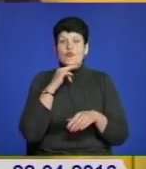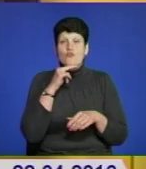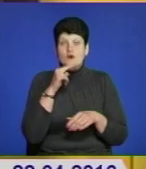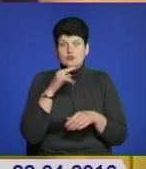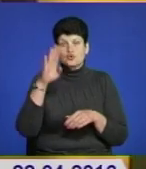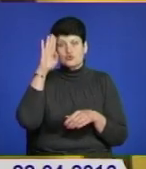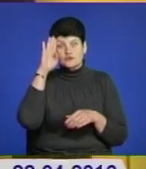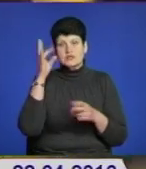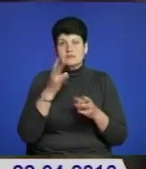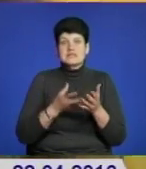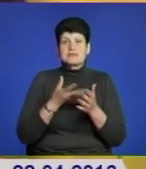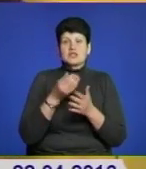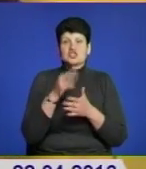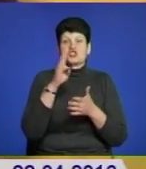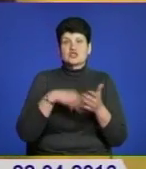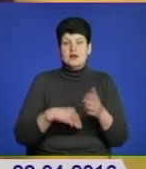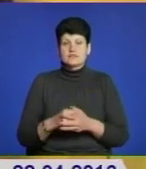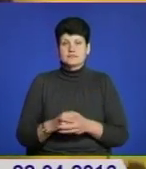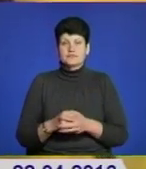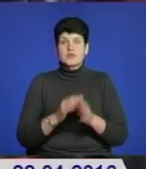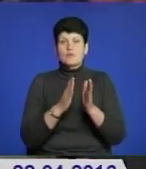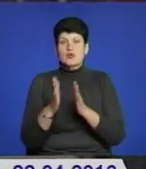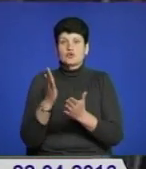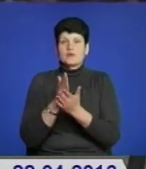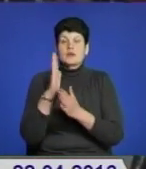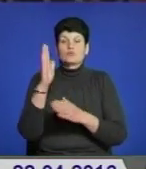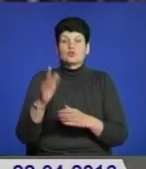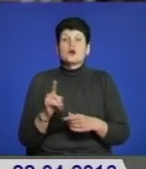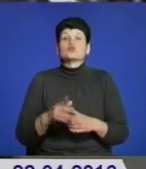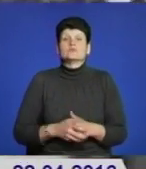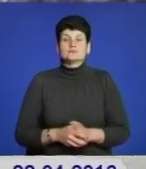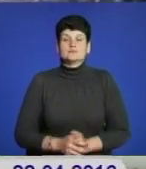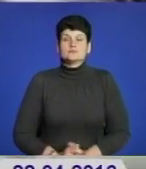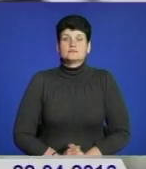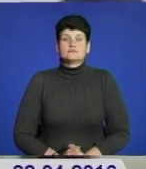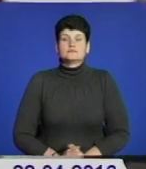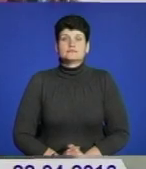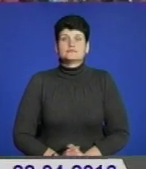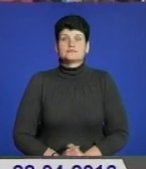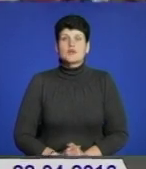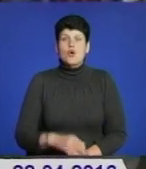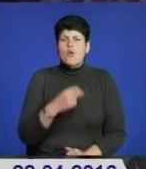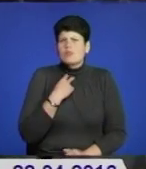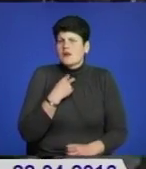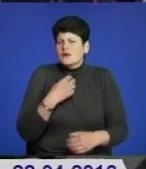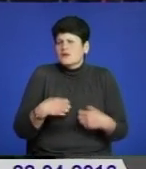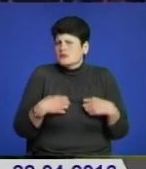чоловікові доведеться заплатити штраф. Порядок має бути, а що? Ні, нагліли взагалі,